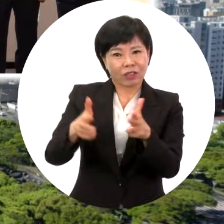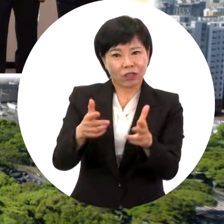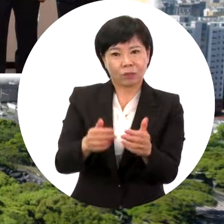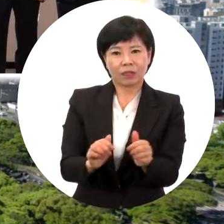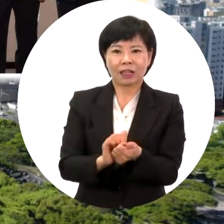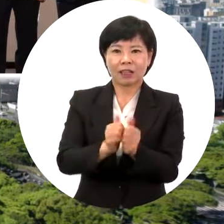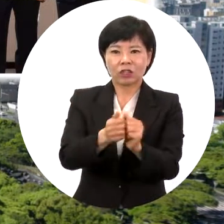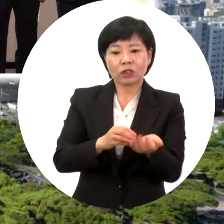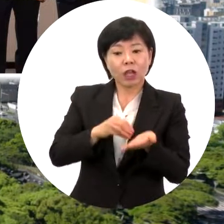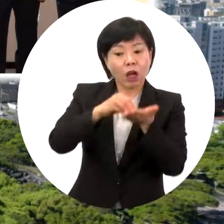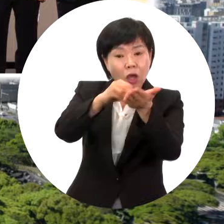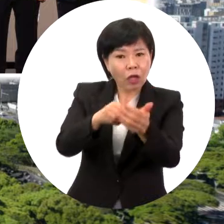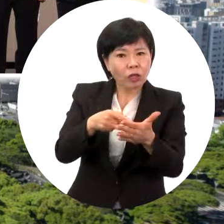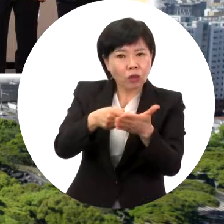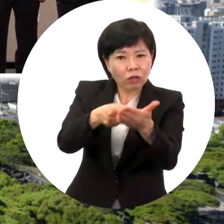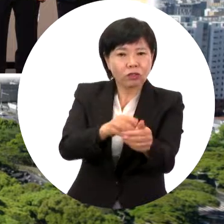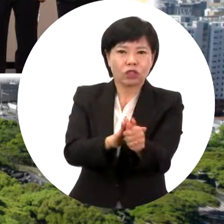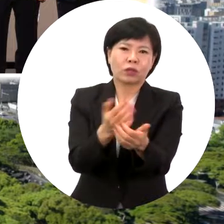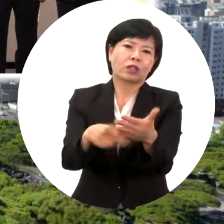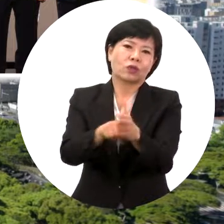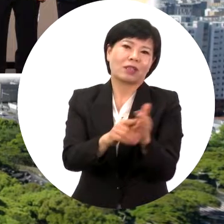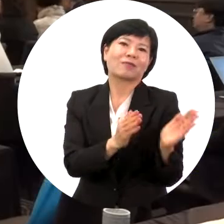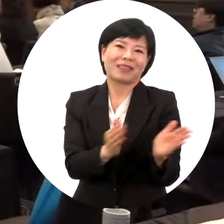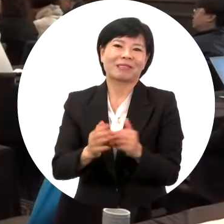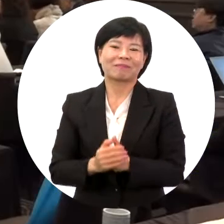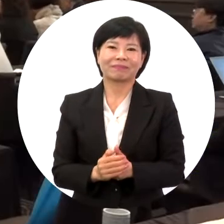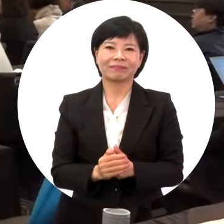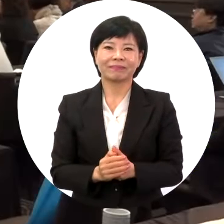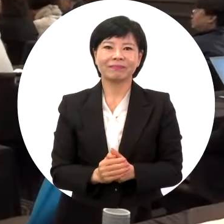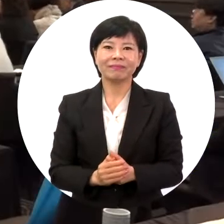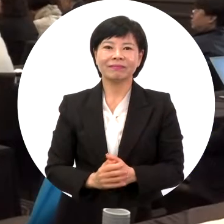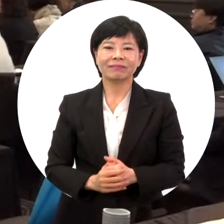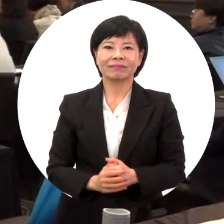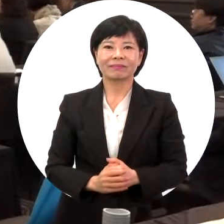기업의 상장을 적극 지원하기 위해 마련했습니다.